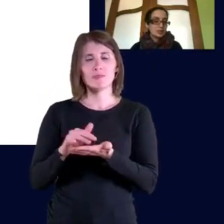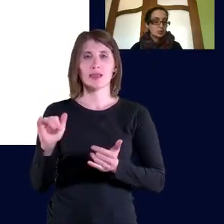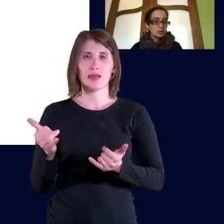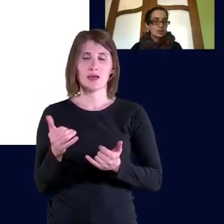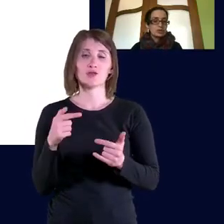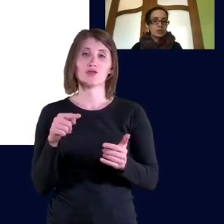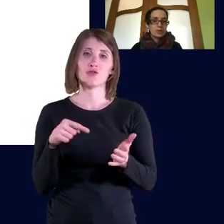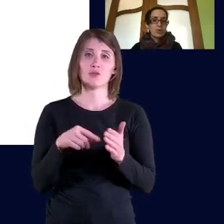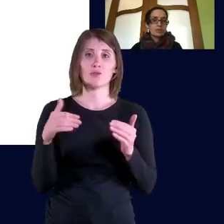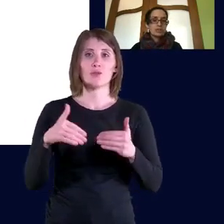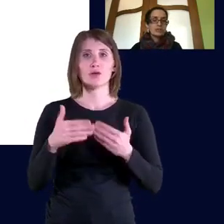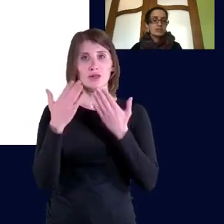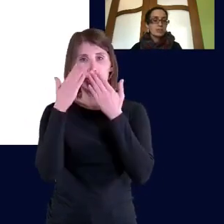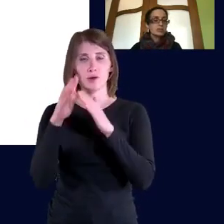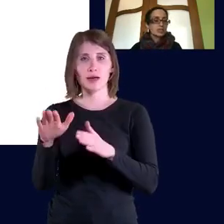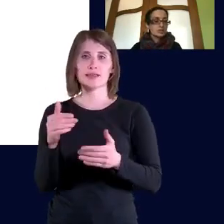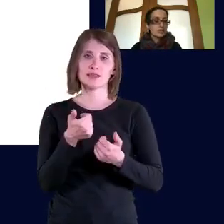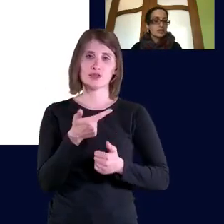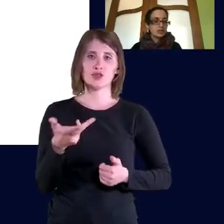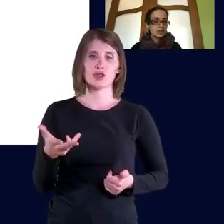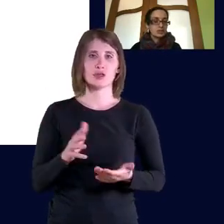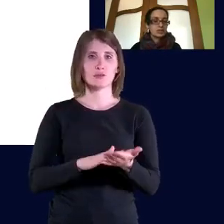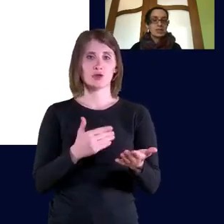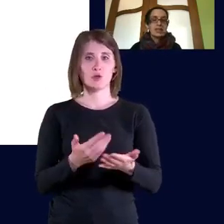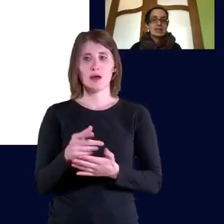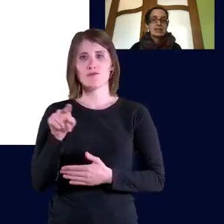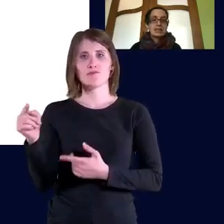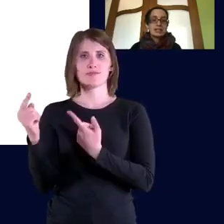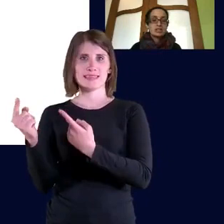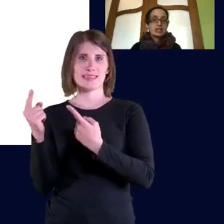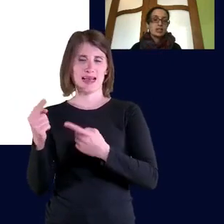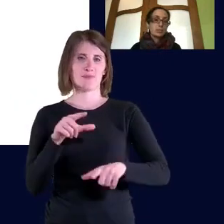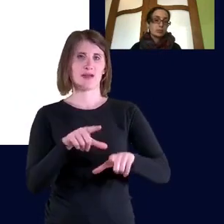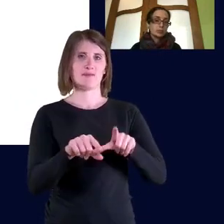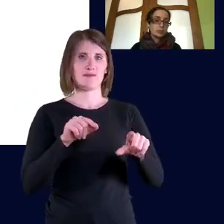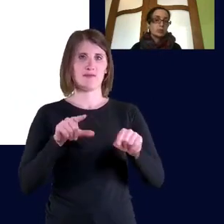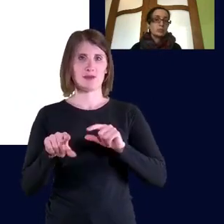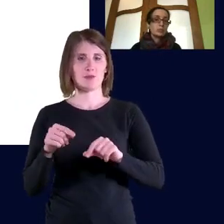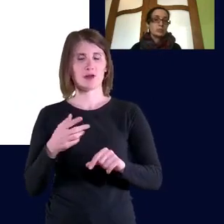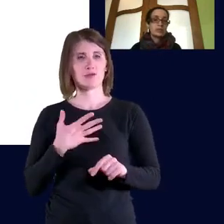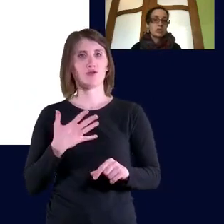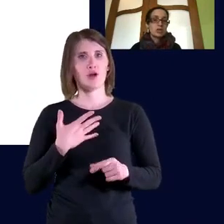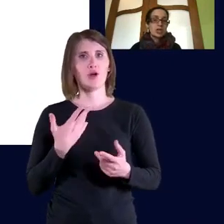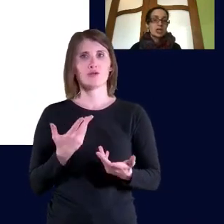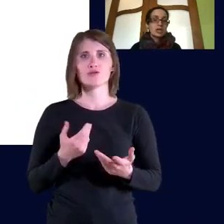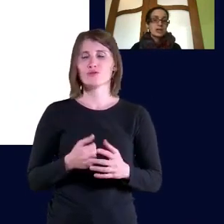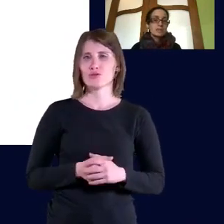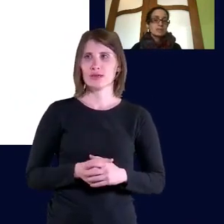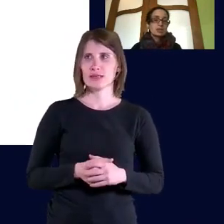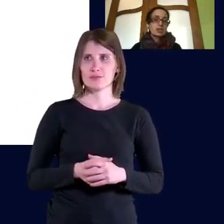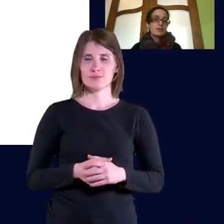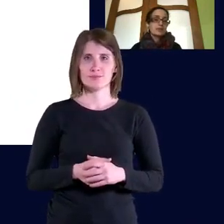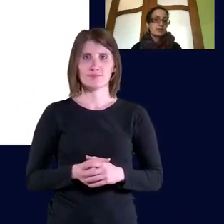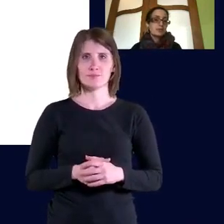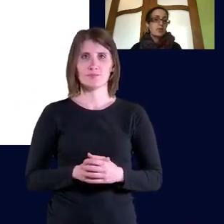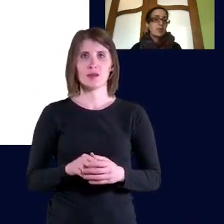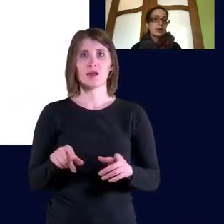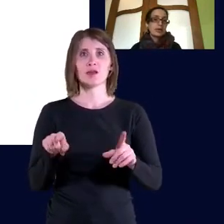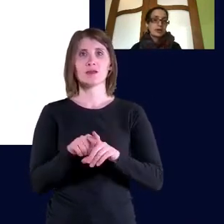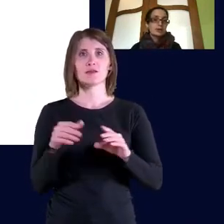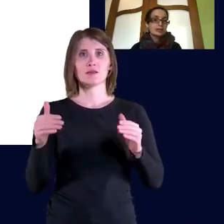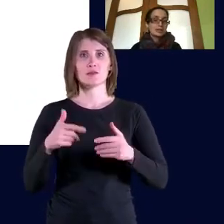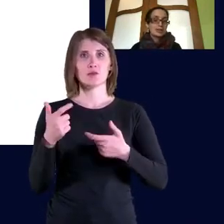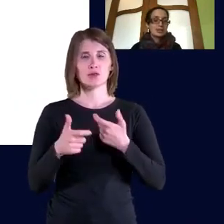kilka takich tekstów żeby ta osoba mogła się z nimi zapoznać i wybrać te które są dla nieczytelnie podobnie możemy zrobić przy grafice